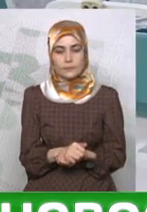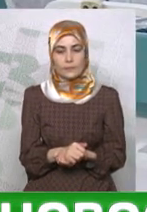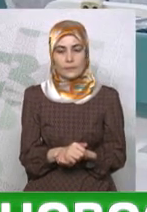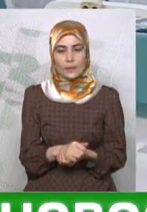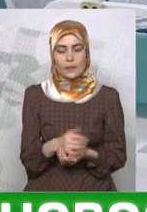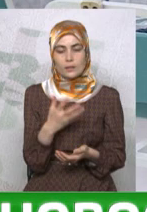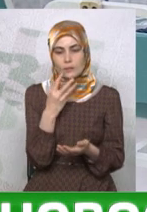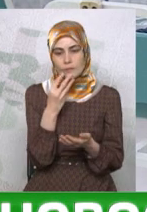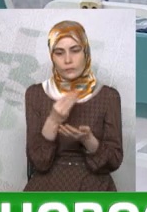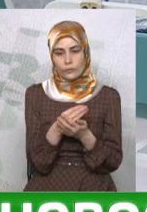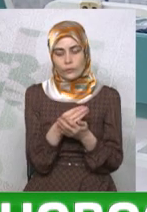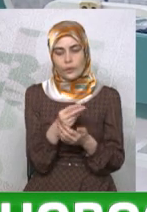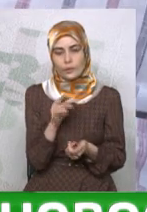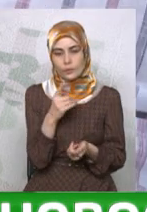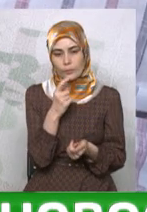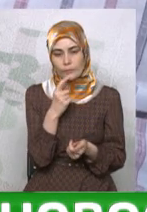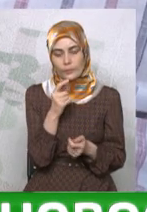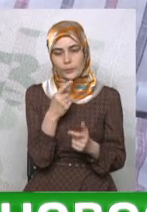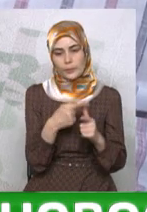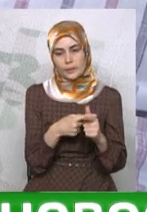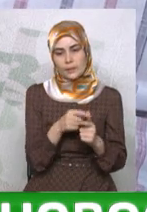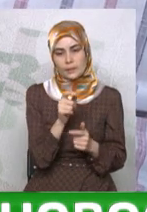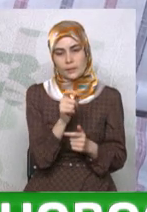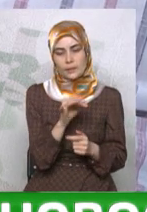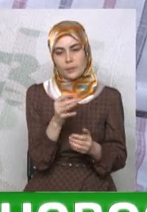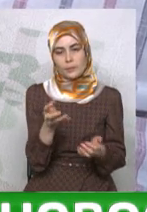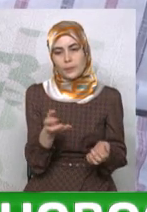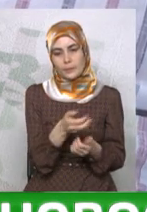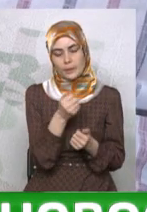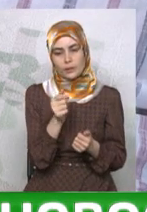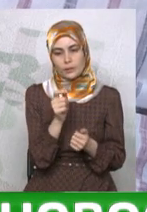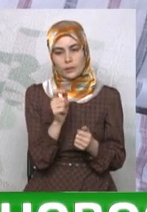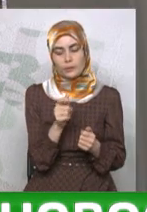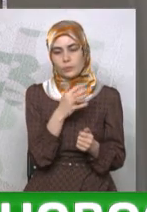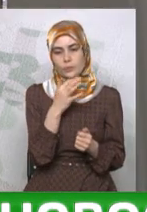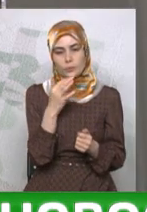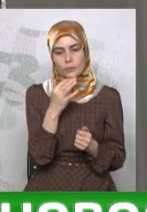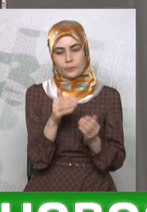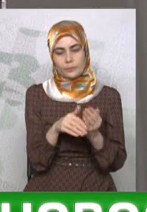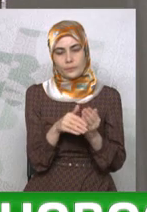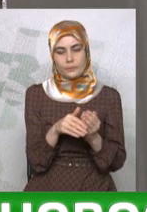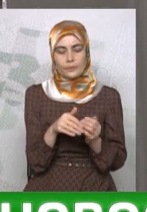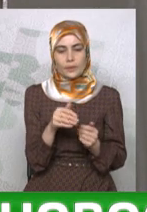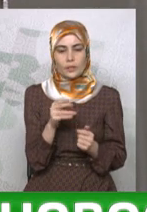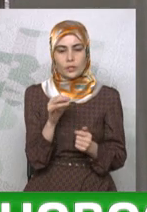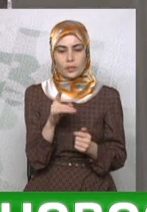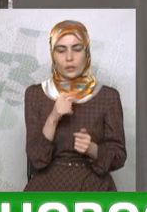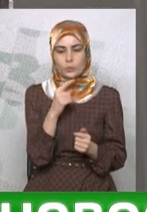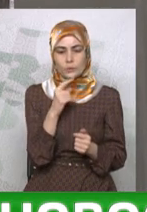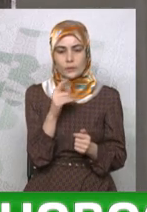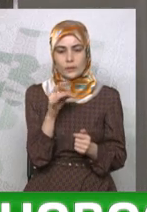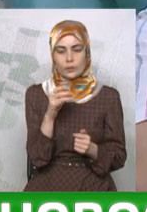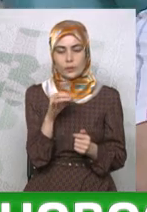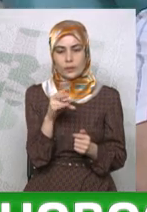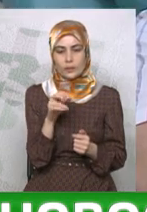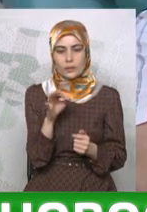Поделиться своей частичкой жизни и спасти чужую. Десятки активистов пришли сдать кровь. Таким образом, члены Ингушского регионального отделения